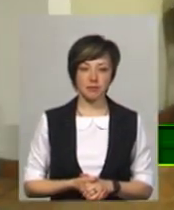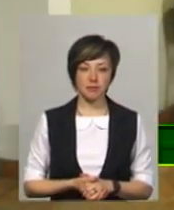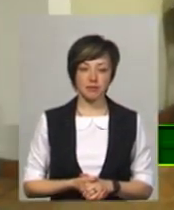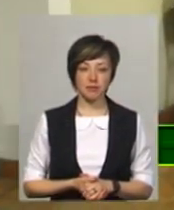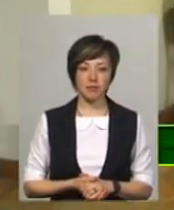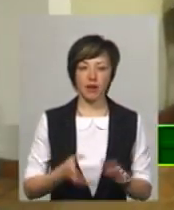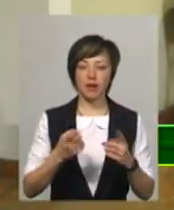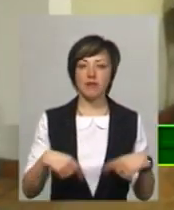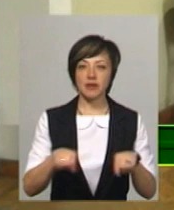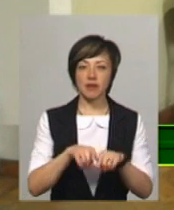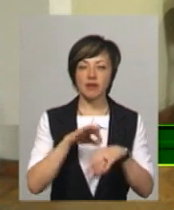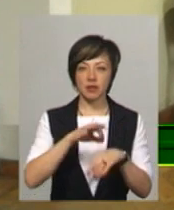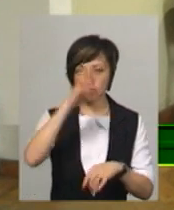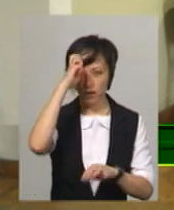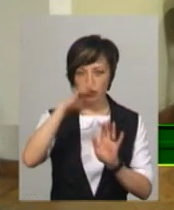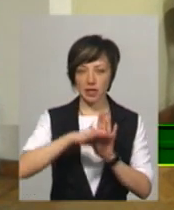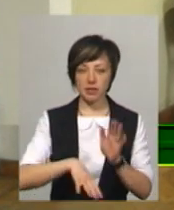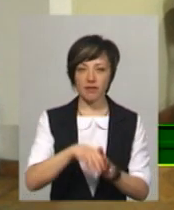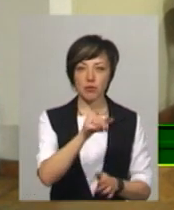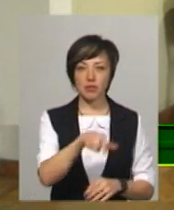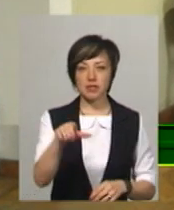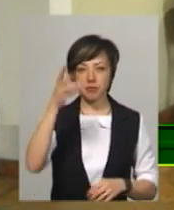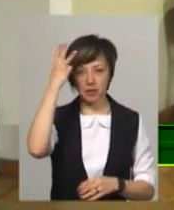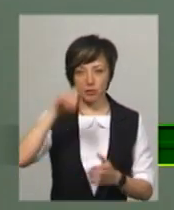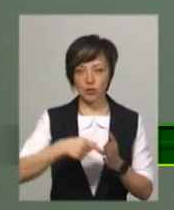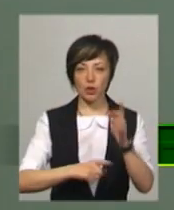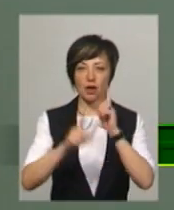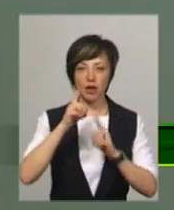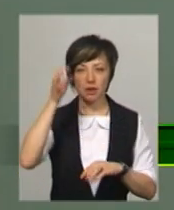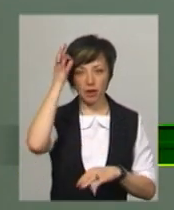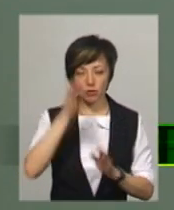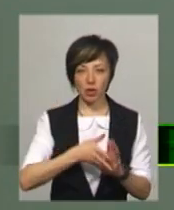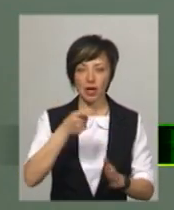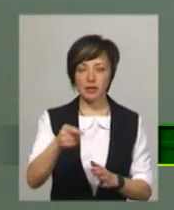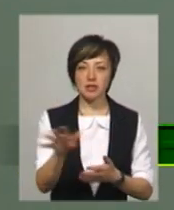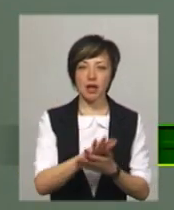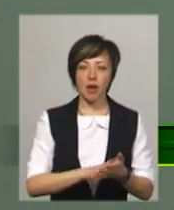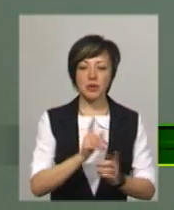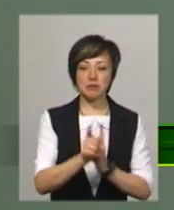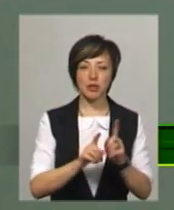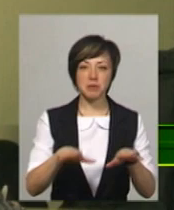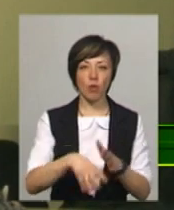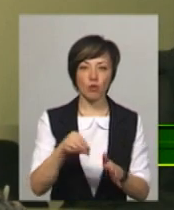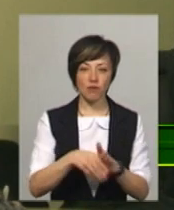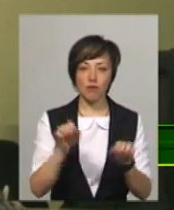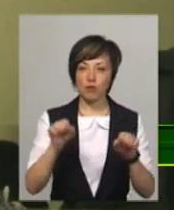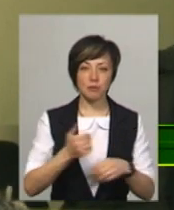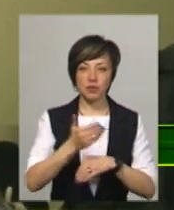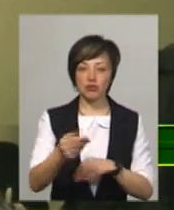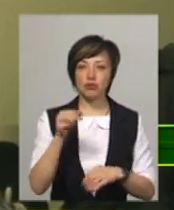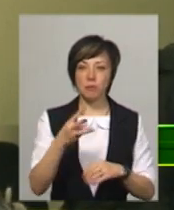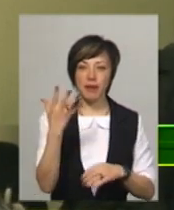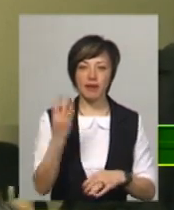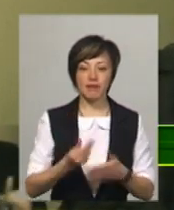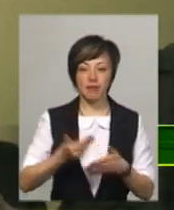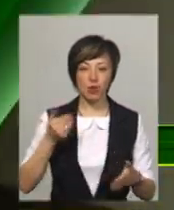У відділі ведення Державного реєстру виборців Хмельницької міської ради нагадують, подати заяву про зміну місця голосування на виборах можна не пізніше, ніж за 5